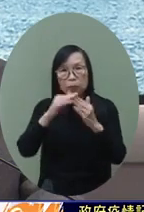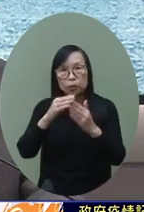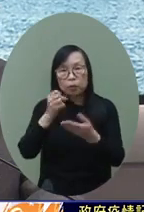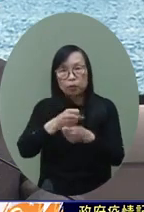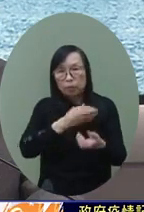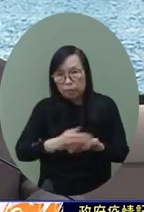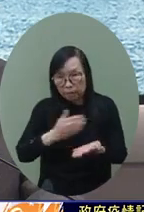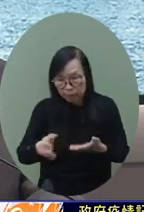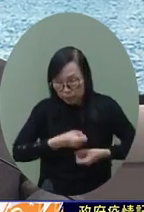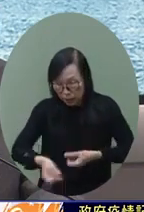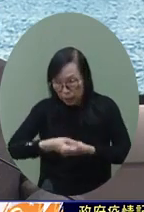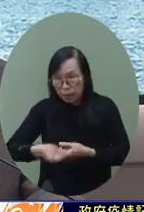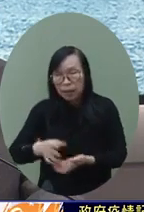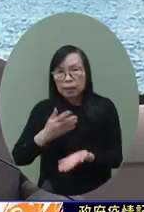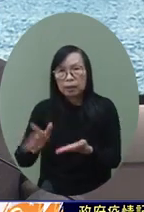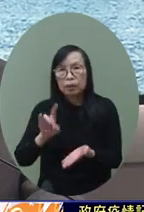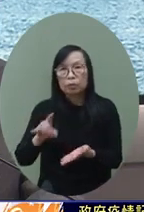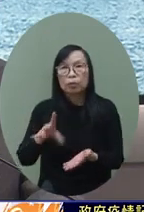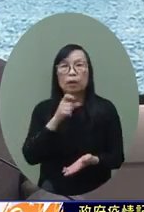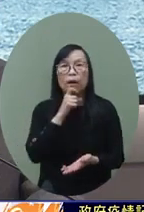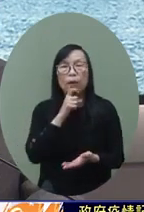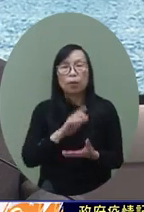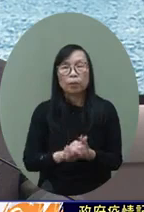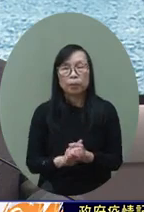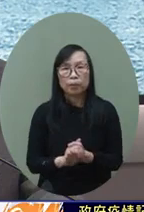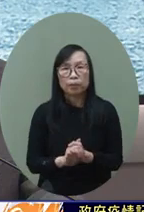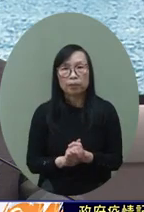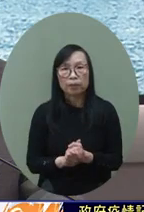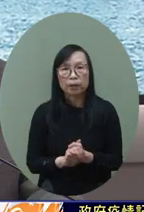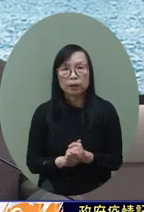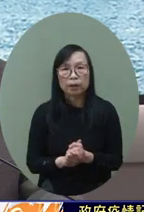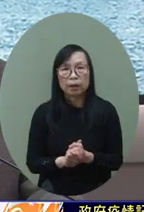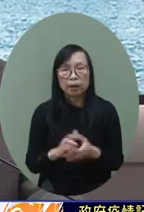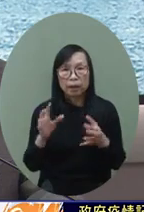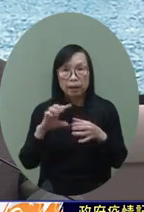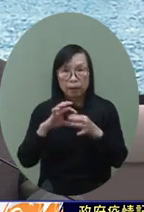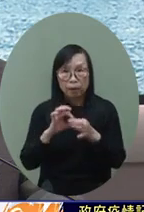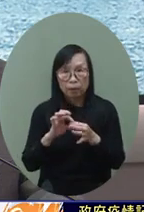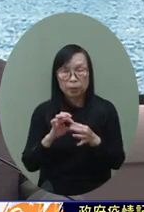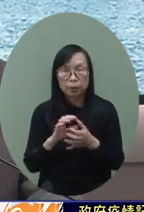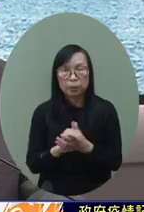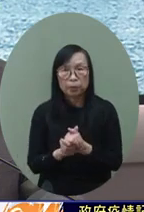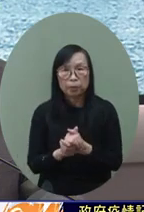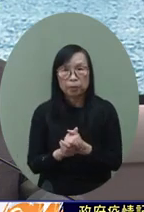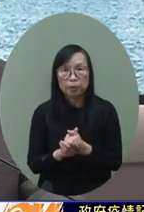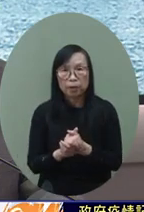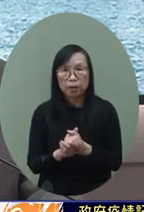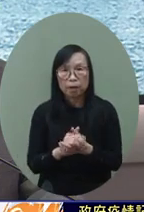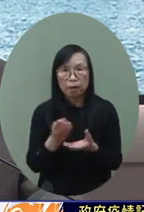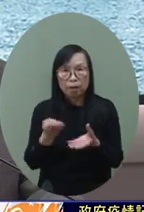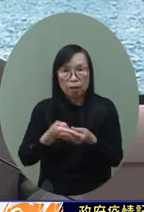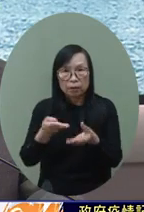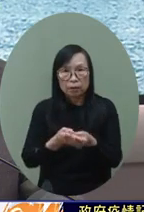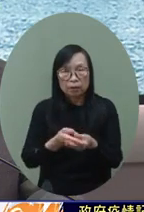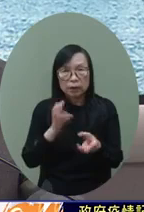大清洗同埋嗰個消毒嗰度。咁就另外就關於嗰、那個案件嗰度咧，因為我都